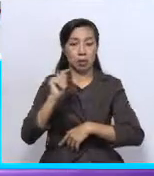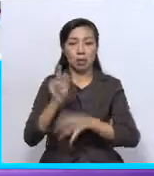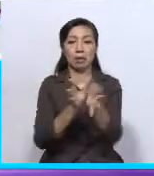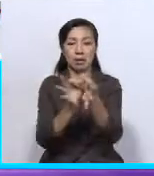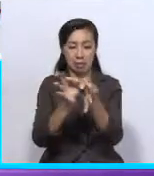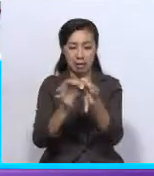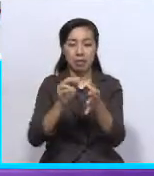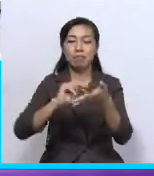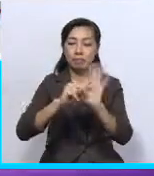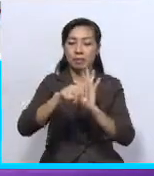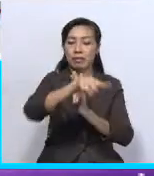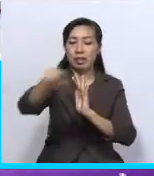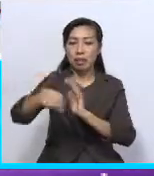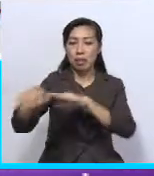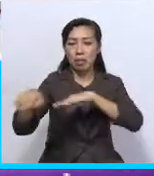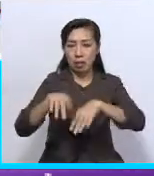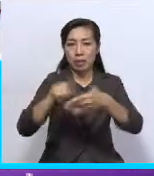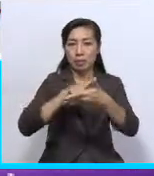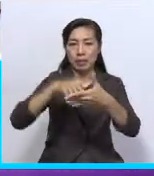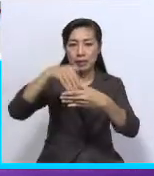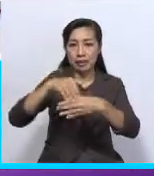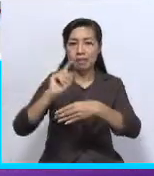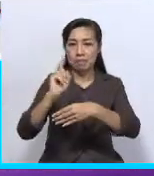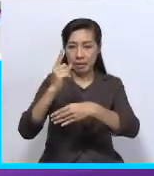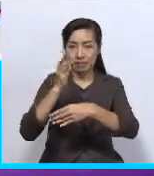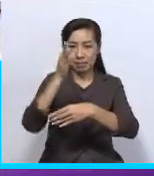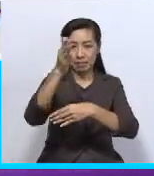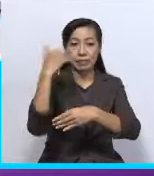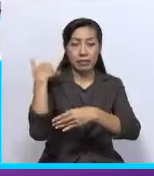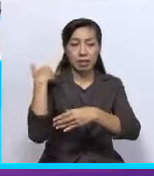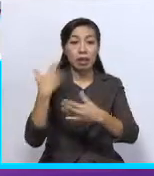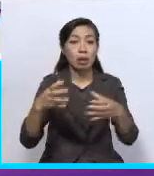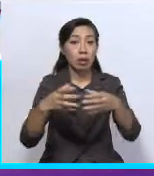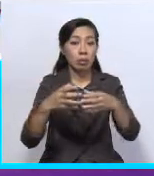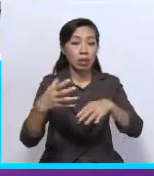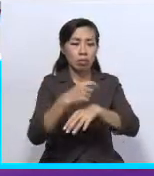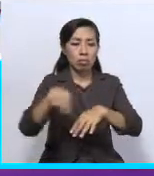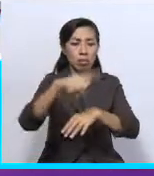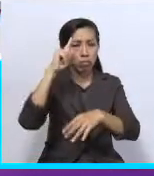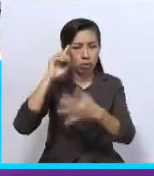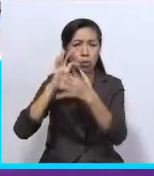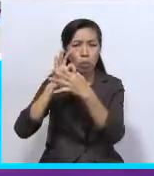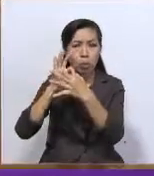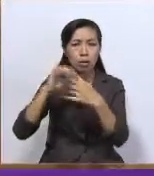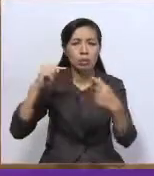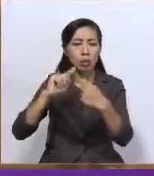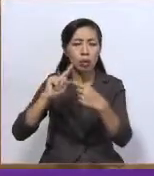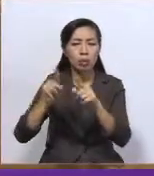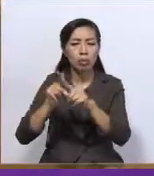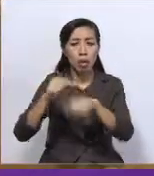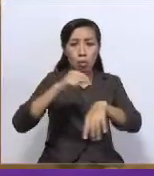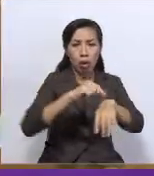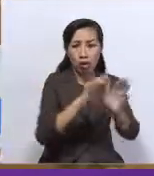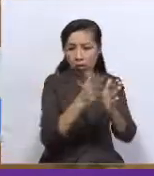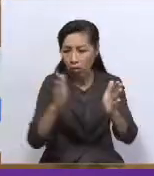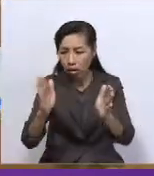นว่าพร้อมที่จะเข้าสู่สนามเลือกตั้งครั้งใหม่ที่กำลังจะเกิดขึ้นค่ะแต่พรรคการเมืองก็ยังมีความเป็นห่วงนะคะในเรื่องของกรอบระยะเวลา